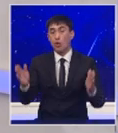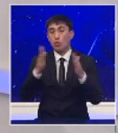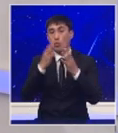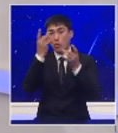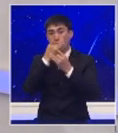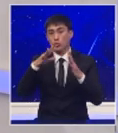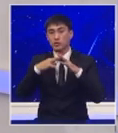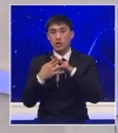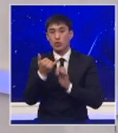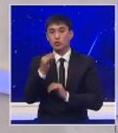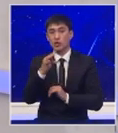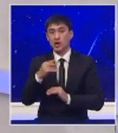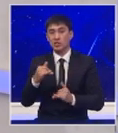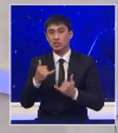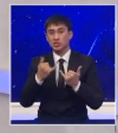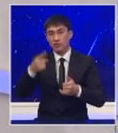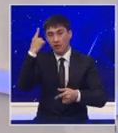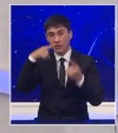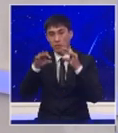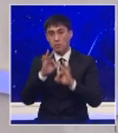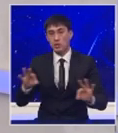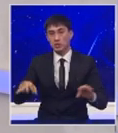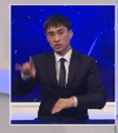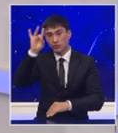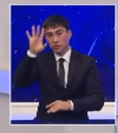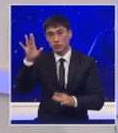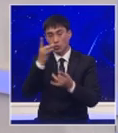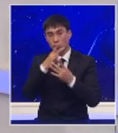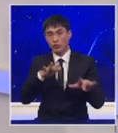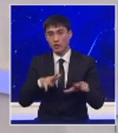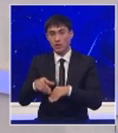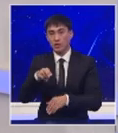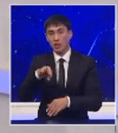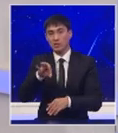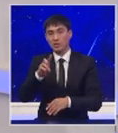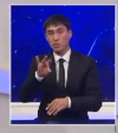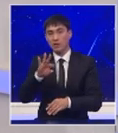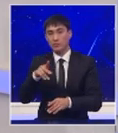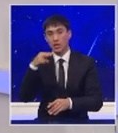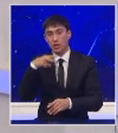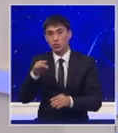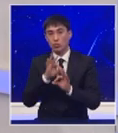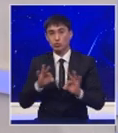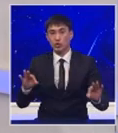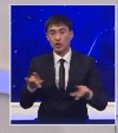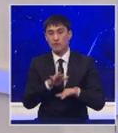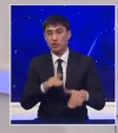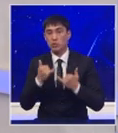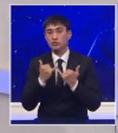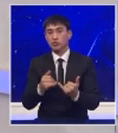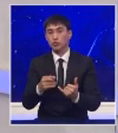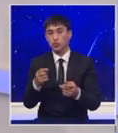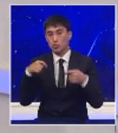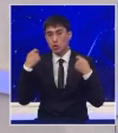В Доме культуры села Узунагаш чествовали автора песен, известного культурного деятеля Талгата Симбаева. Литературно-музыкальный вечер,